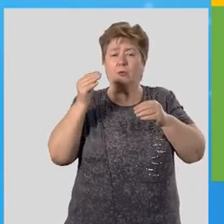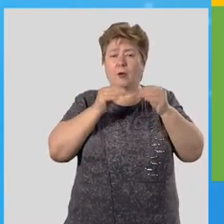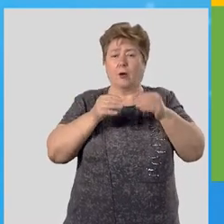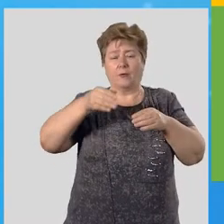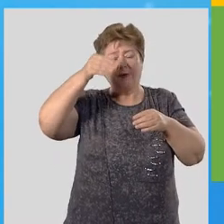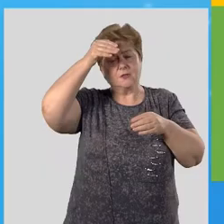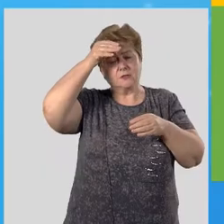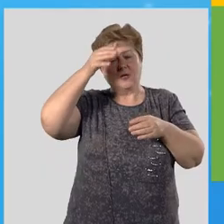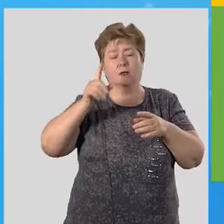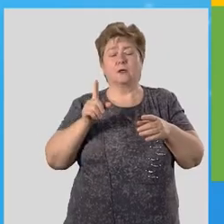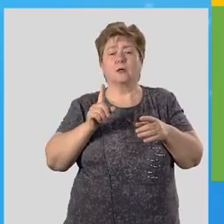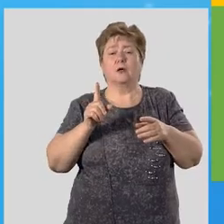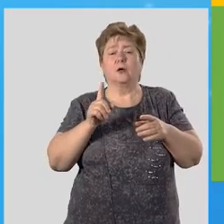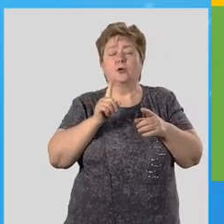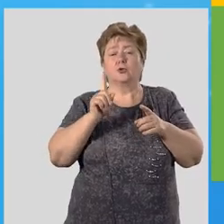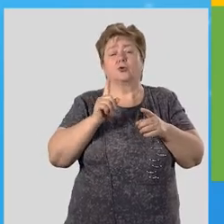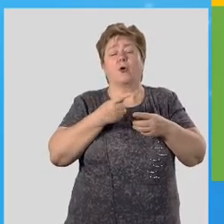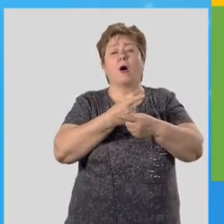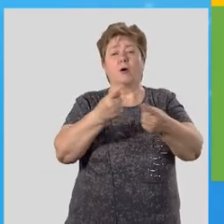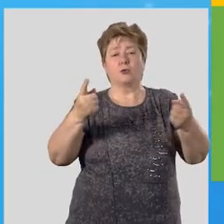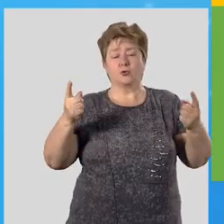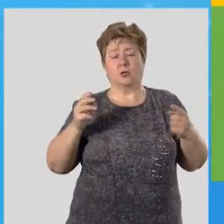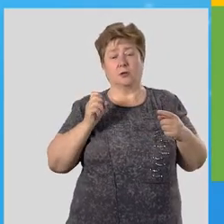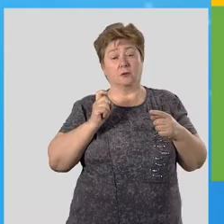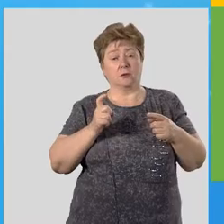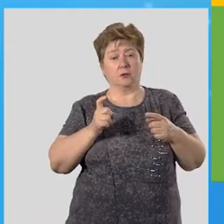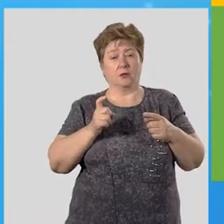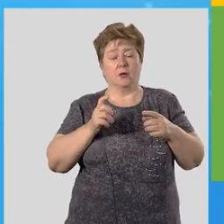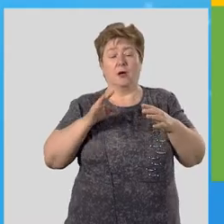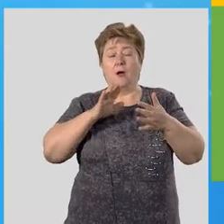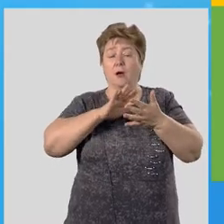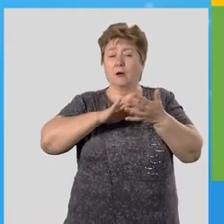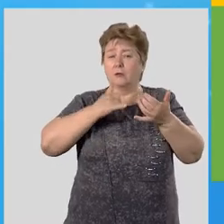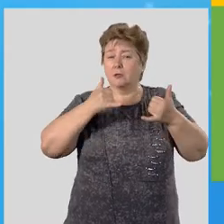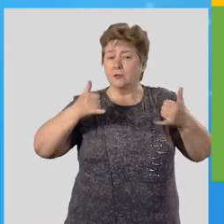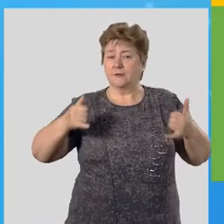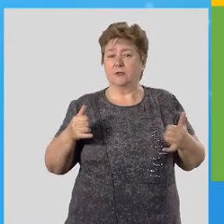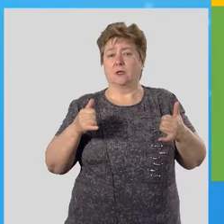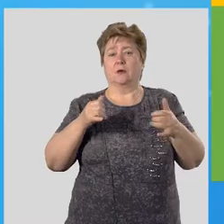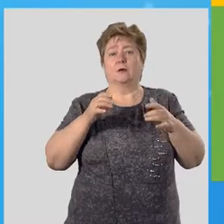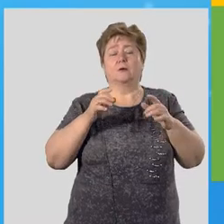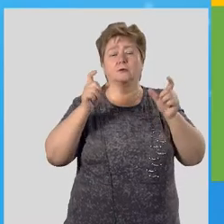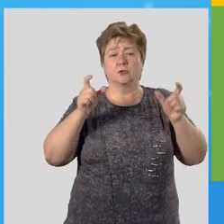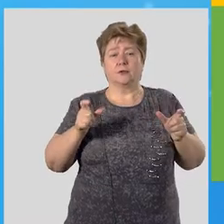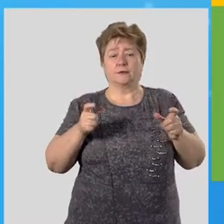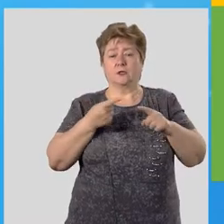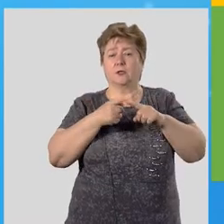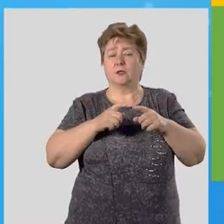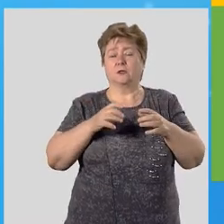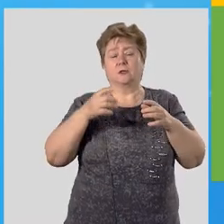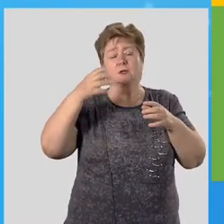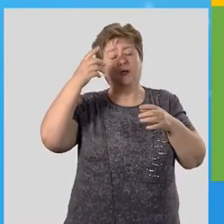накапливать знания о том, что их окружает. По мере развития человечества этих